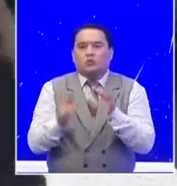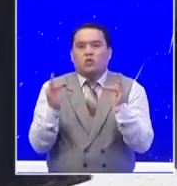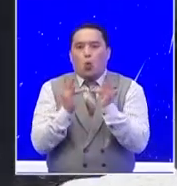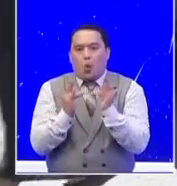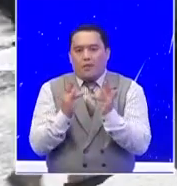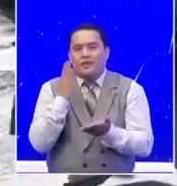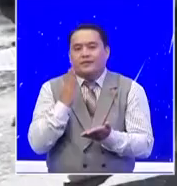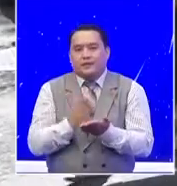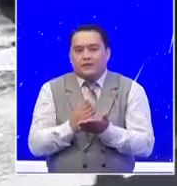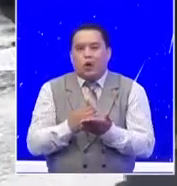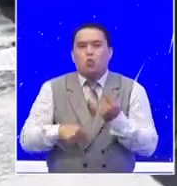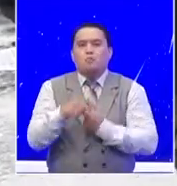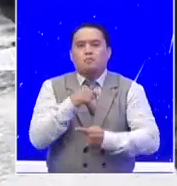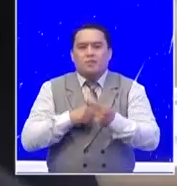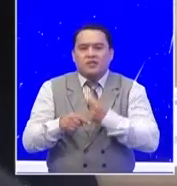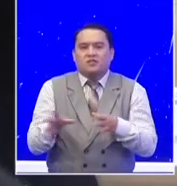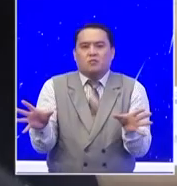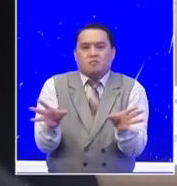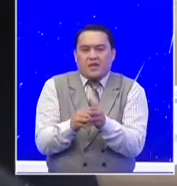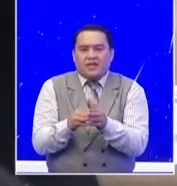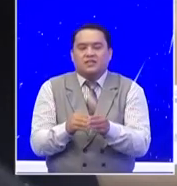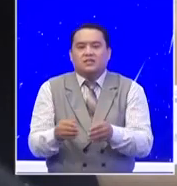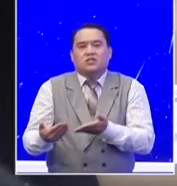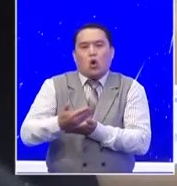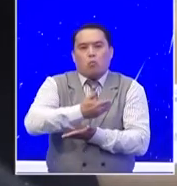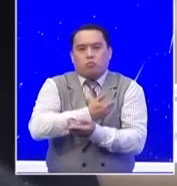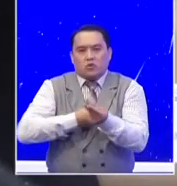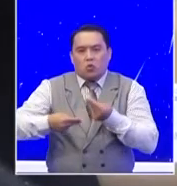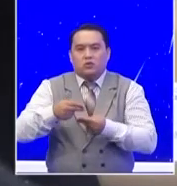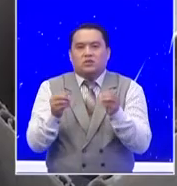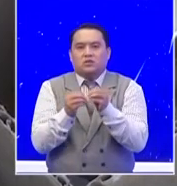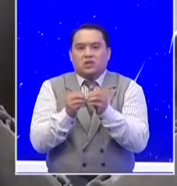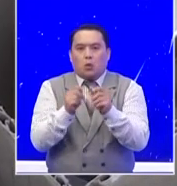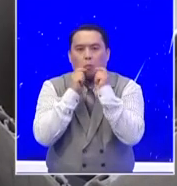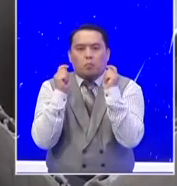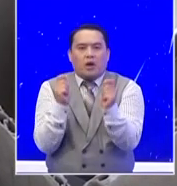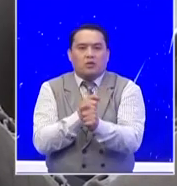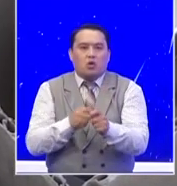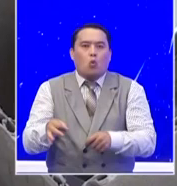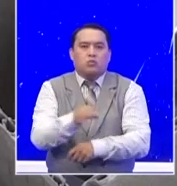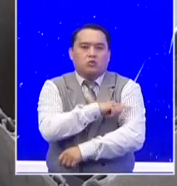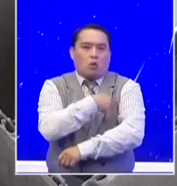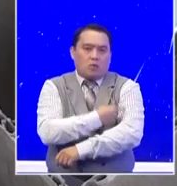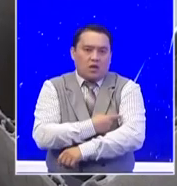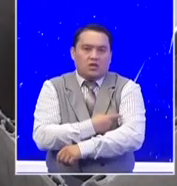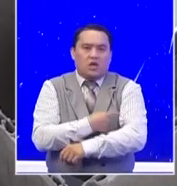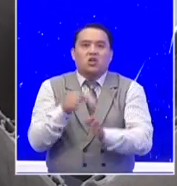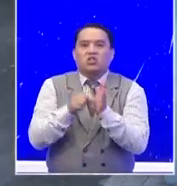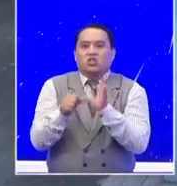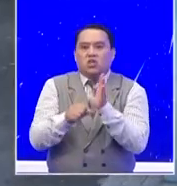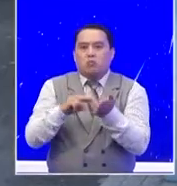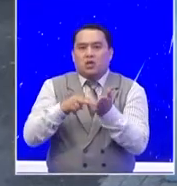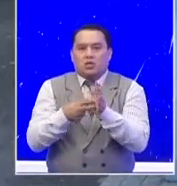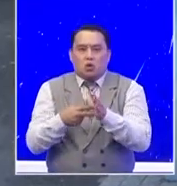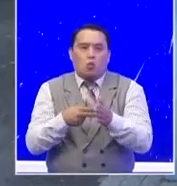коек. Напомним, ранее усилиями бизнесменов 10 концентраторов кислорода преподнесли в подарок областной больнице. Еще 60